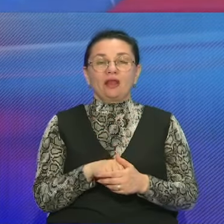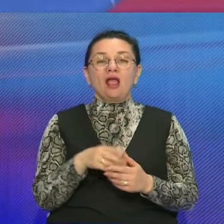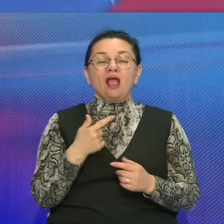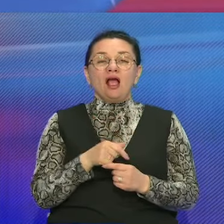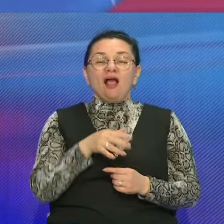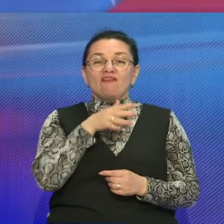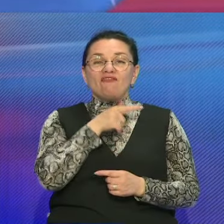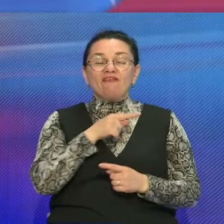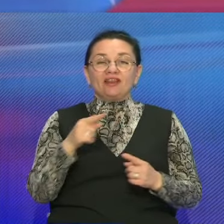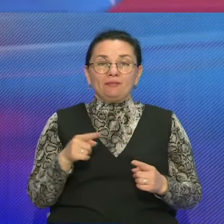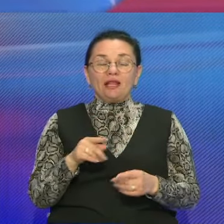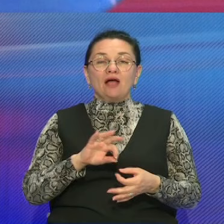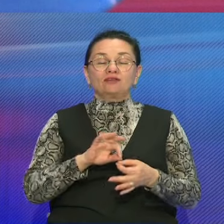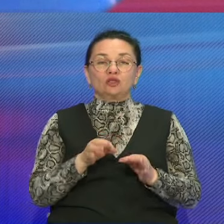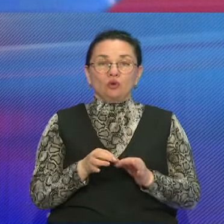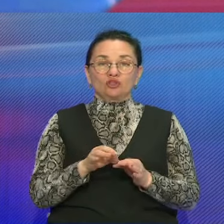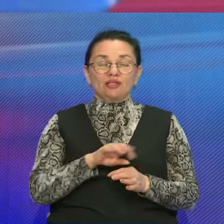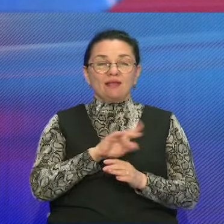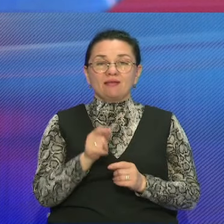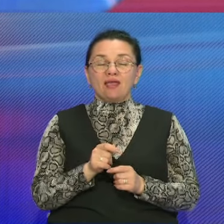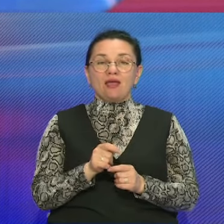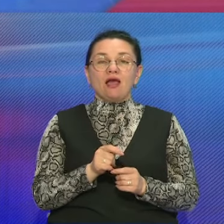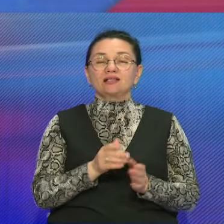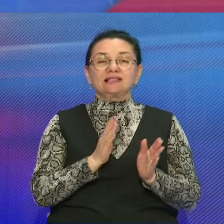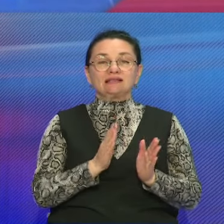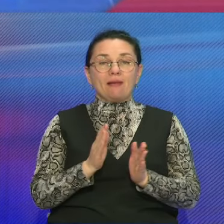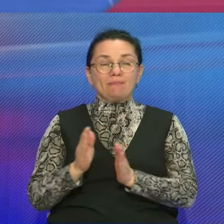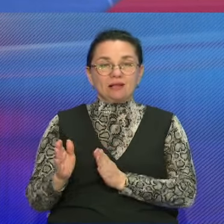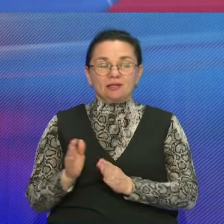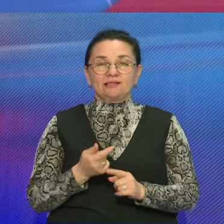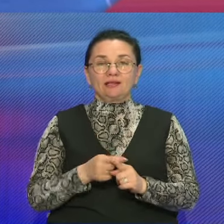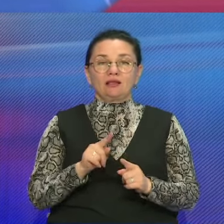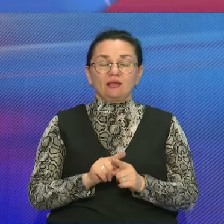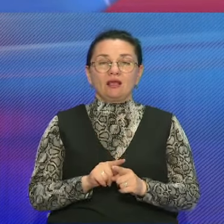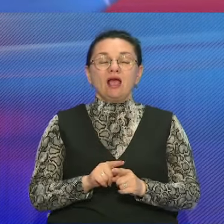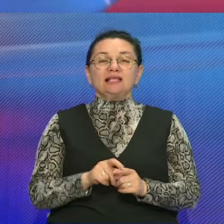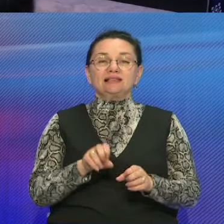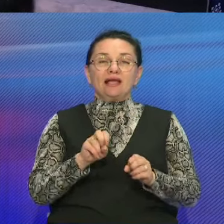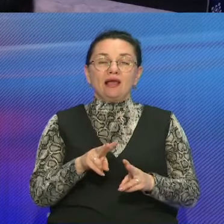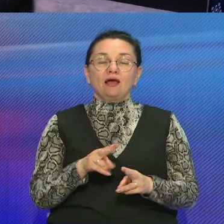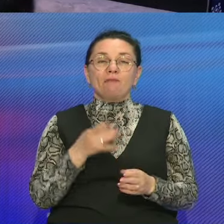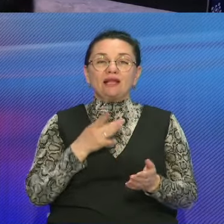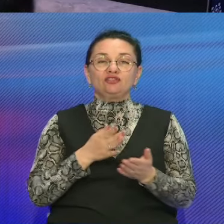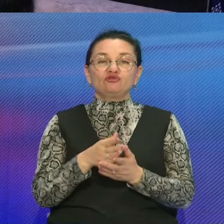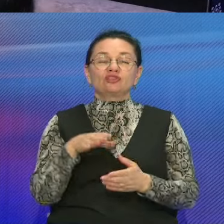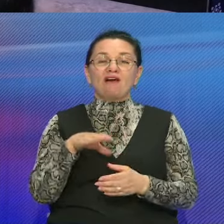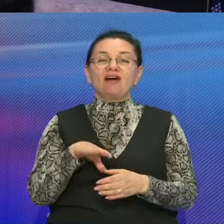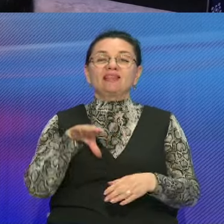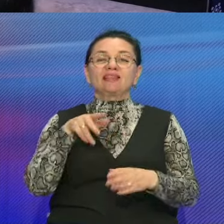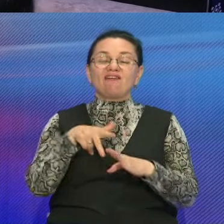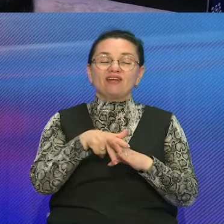глобальных вызовов, геополитической нестабильности, возрастающего санкционного давления, наше